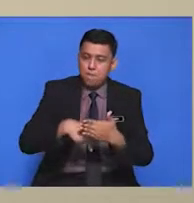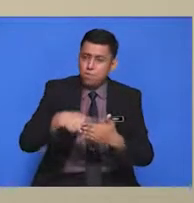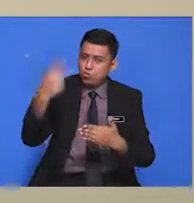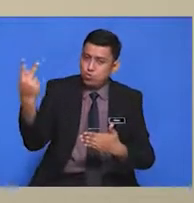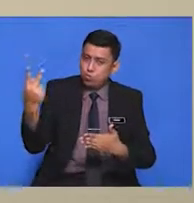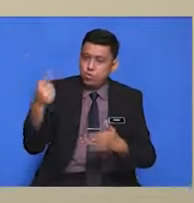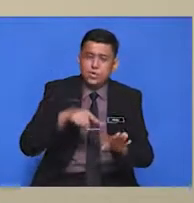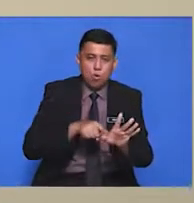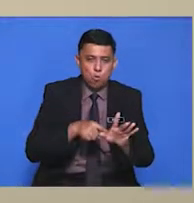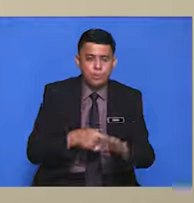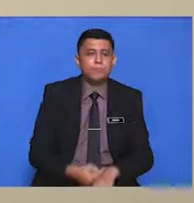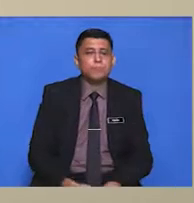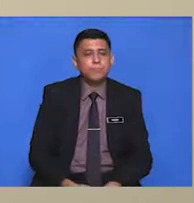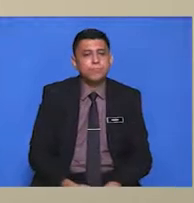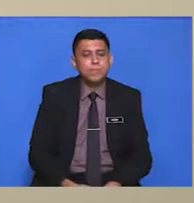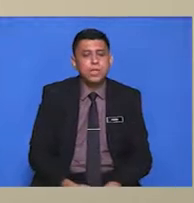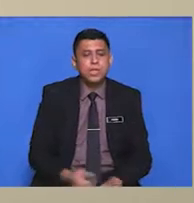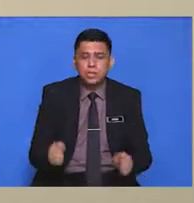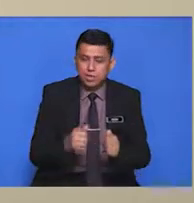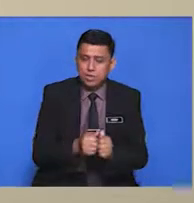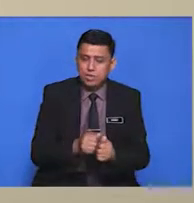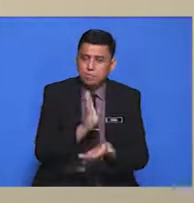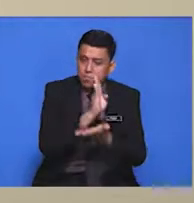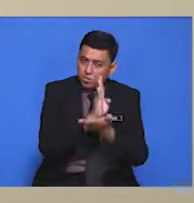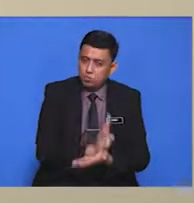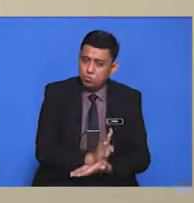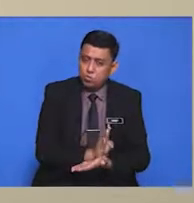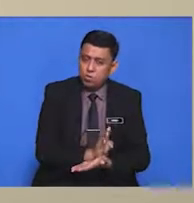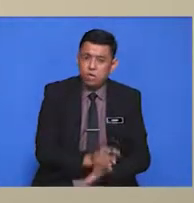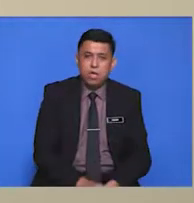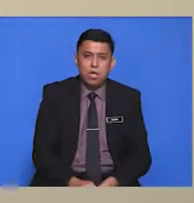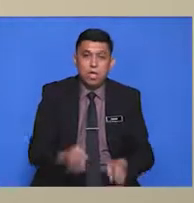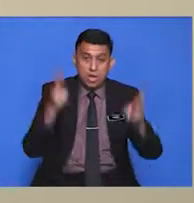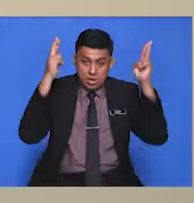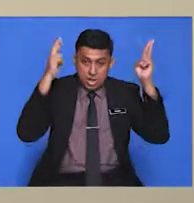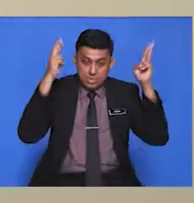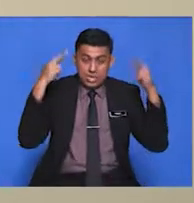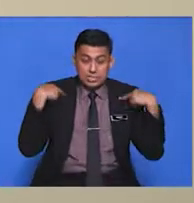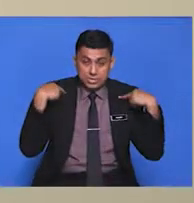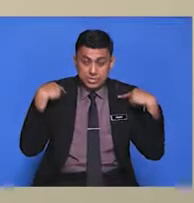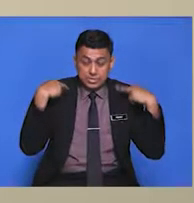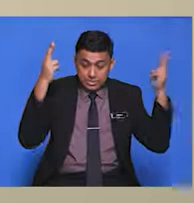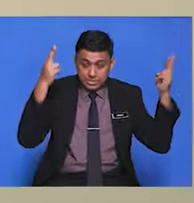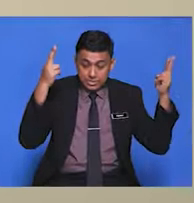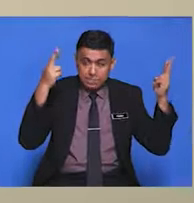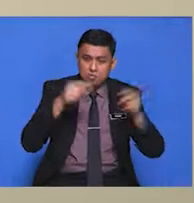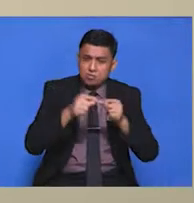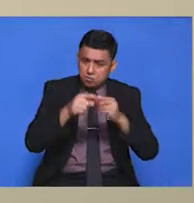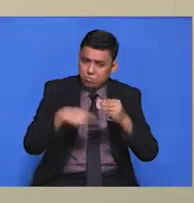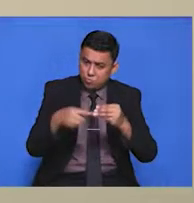dalut. Dengan bantuan Talia, raksasa tersebut telah pulih dan terus menghilang di dalam